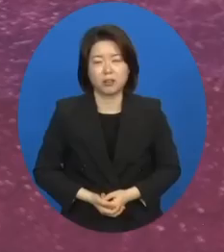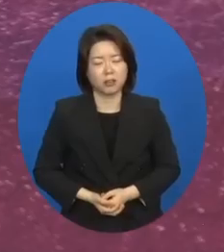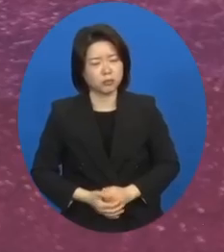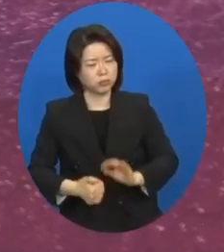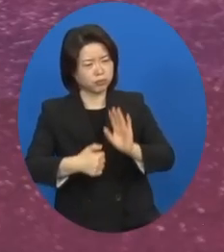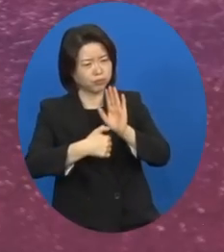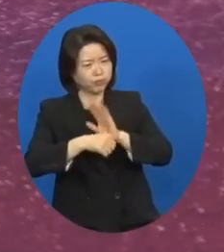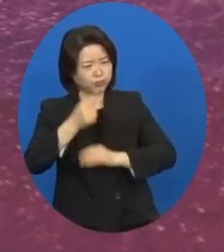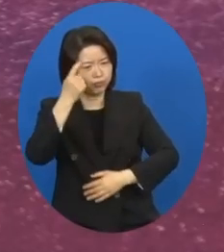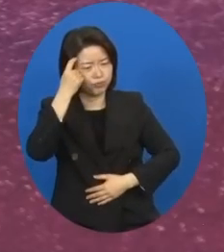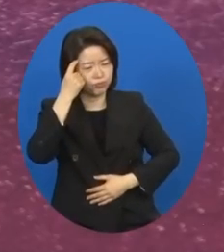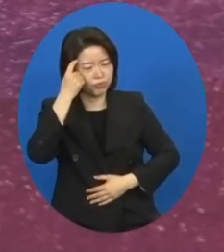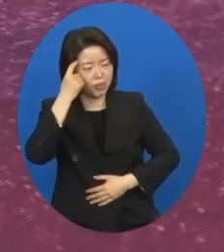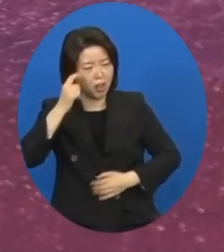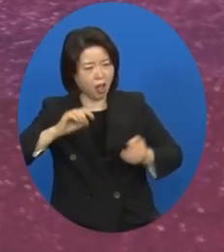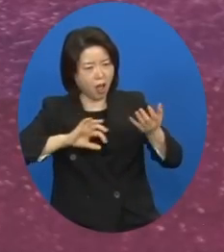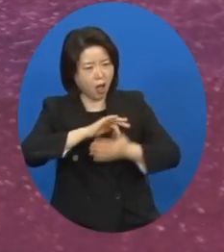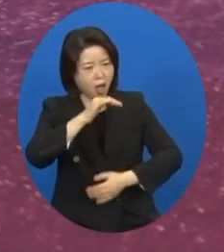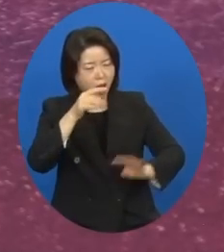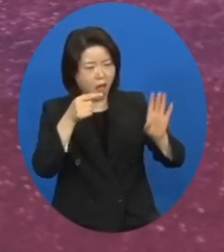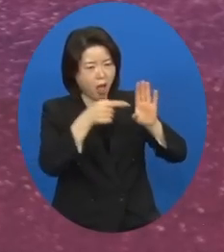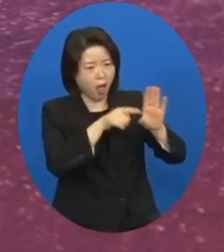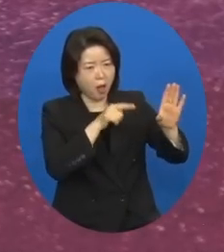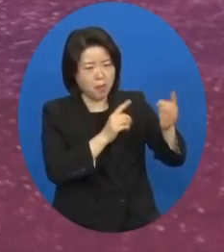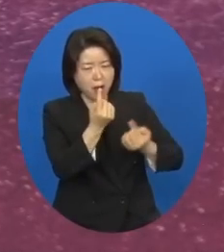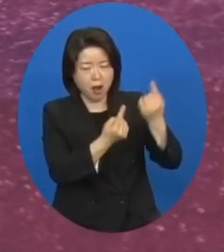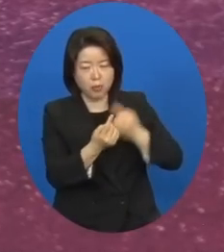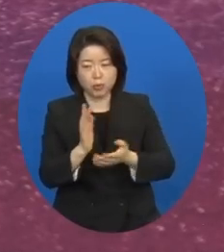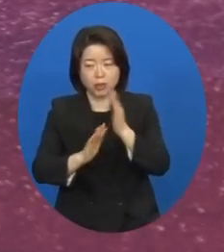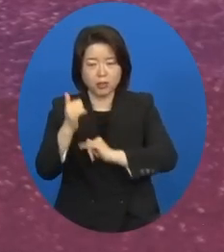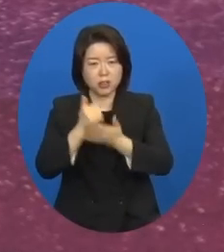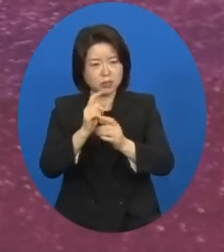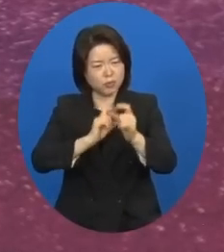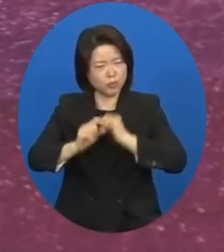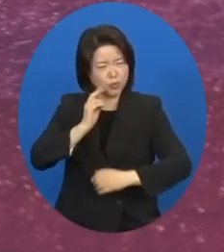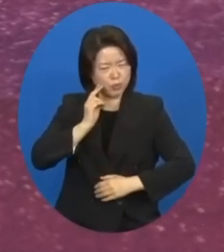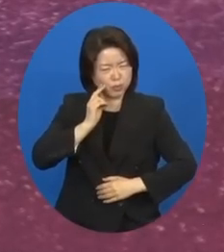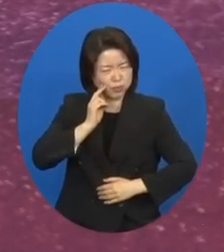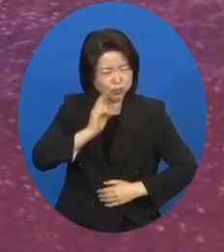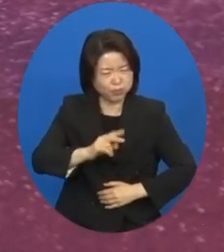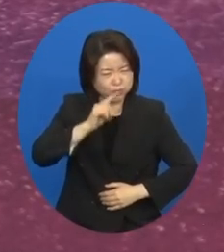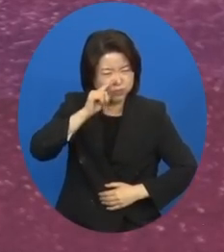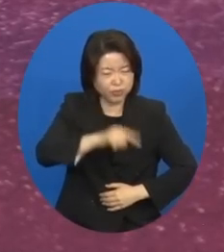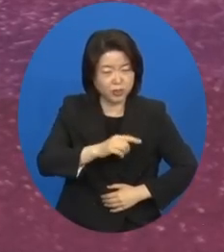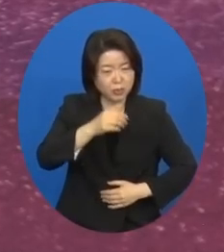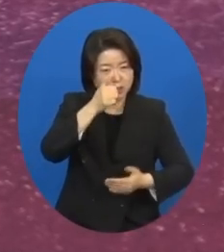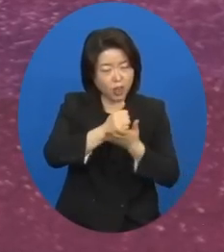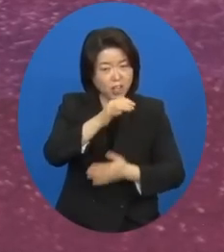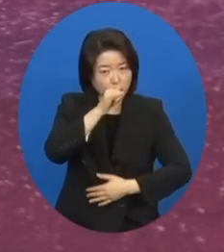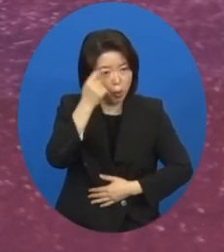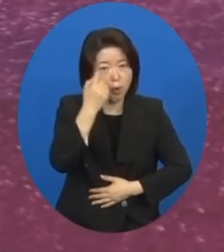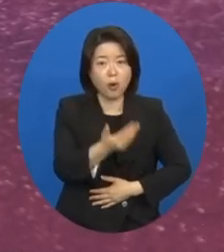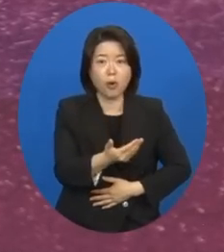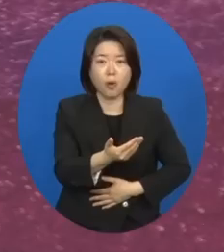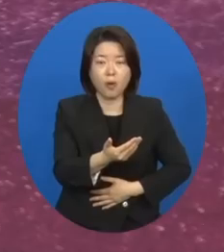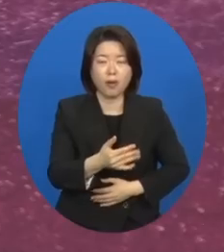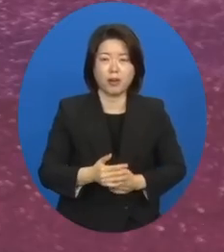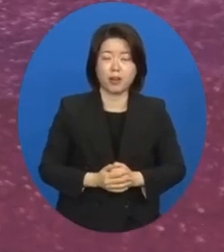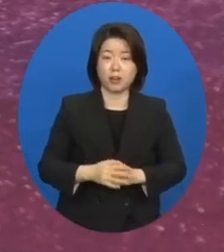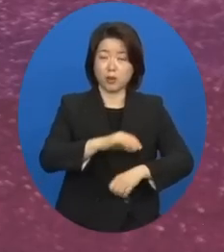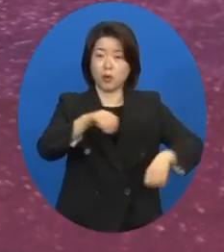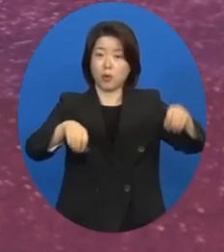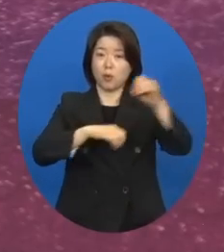폭도 이 바라바보다 더 예수님이 무슨 가증한 죄가 있냐는 것입니다. 오히려